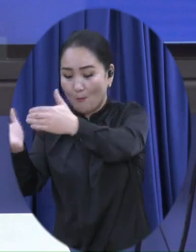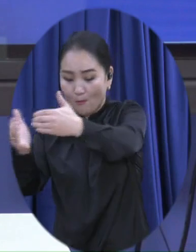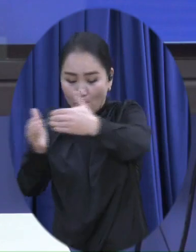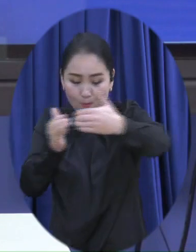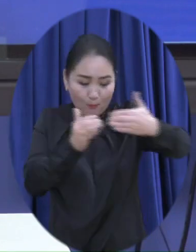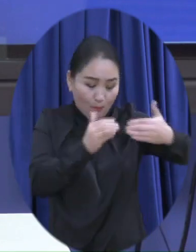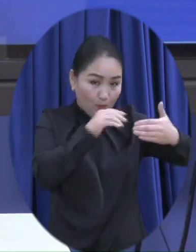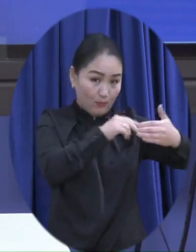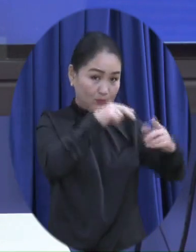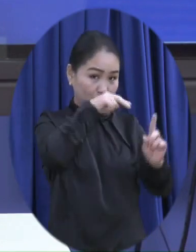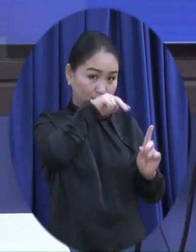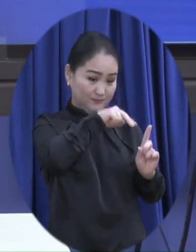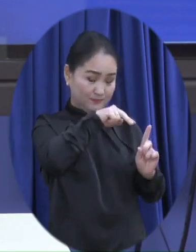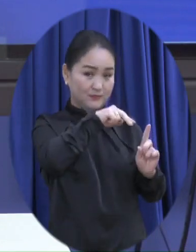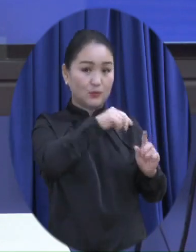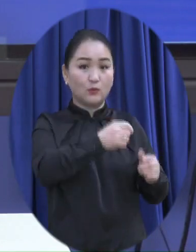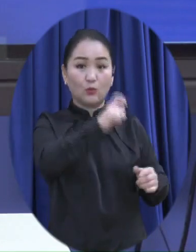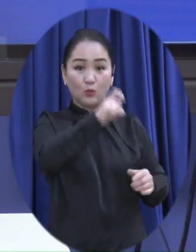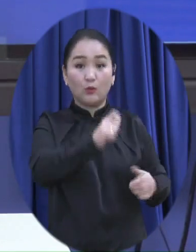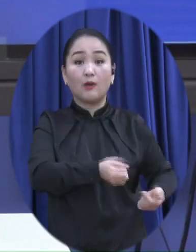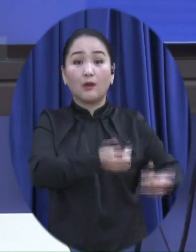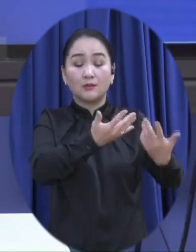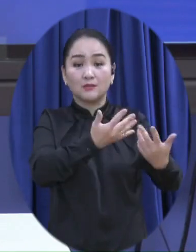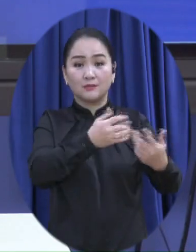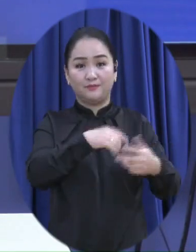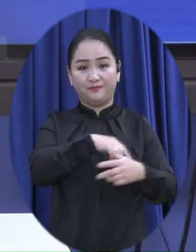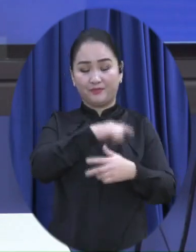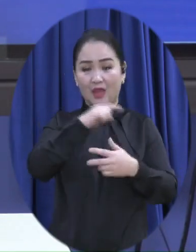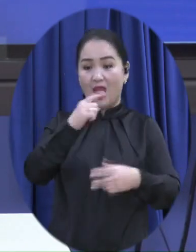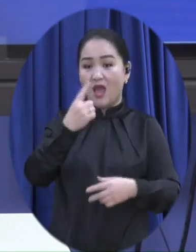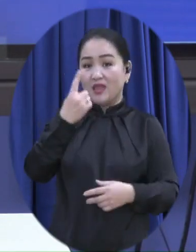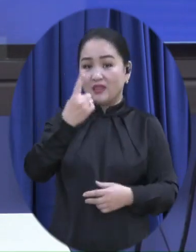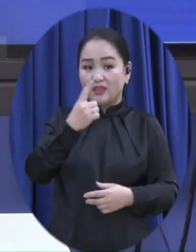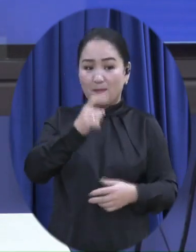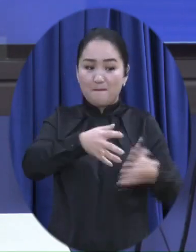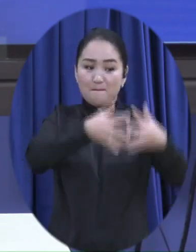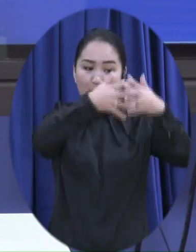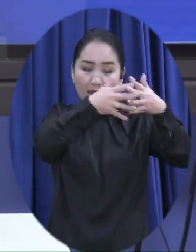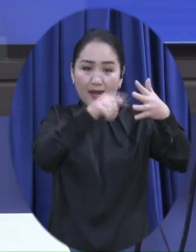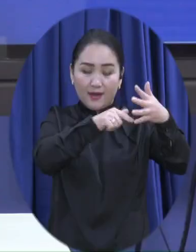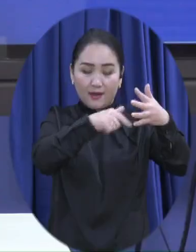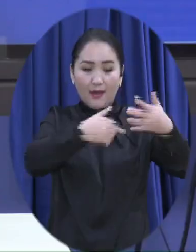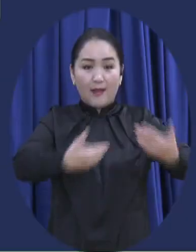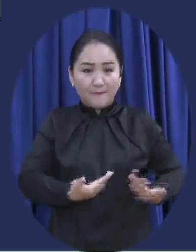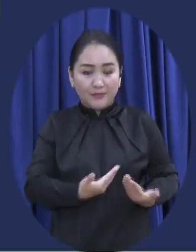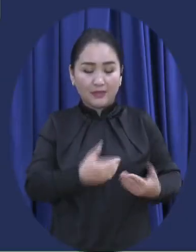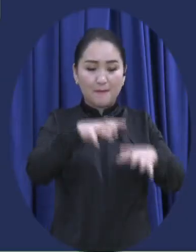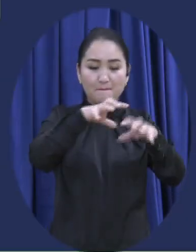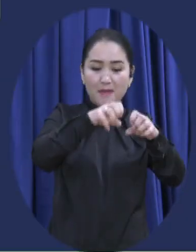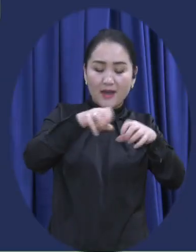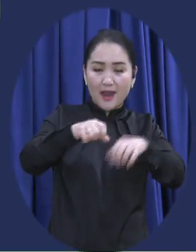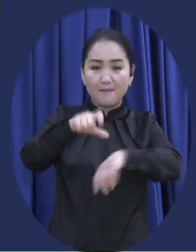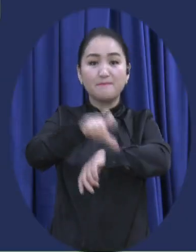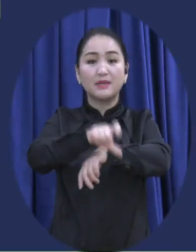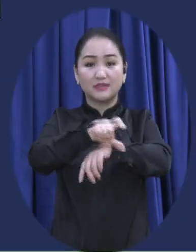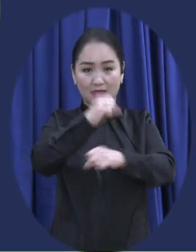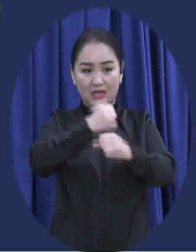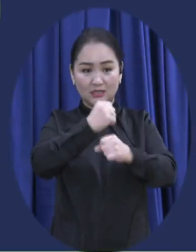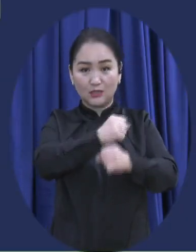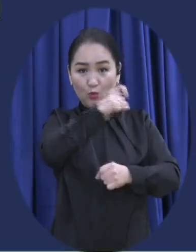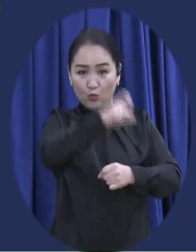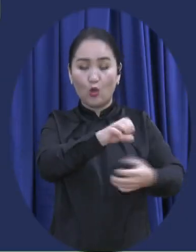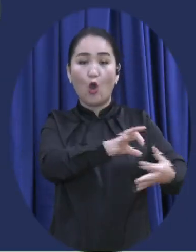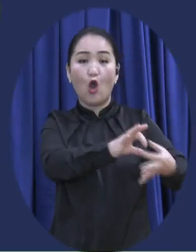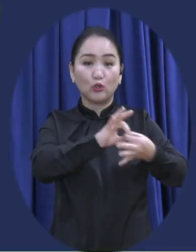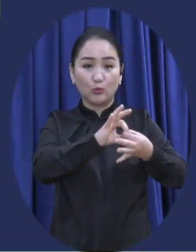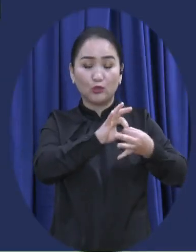хавьтал. Нэг нь бол одоо нэг орсон дамжирдаг барай заслын үйл ажиллагаа явуулдаг юутай холбоотойгоор гарсан. За